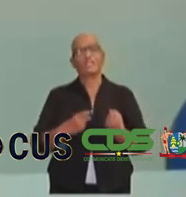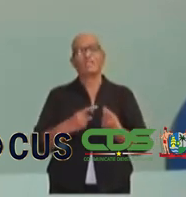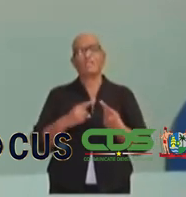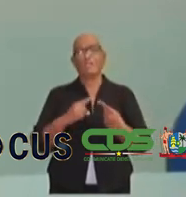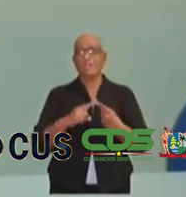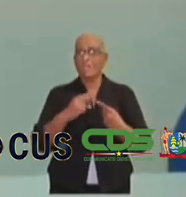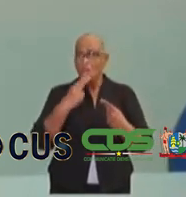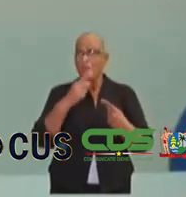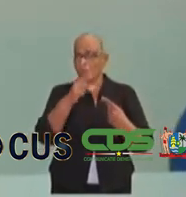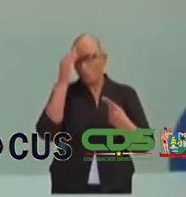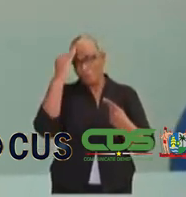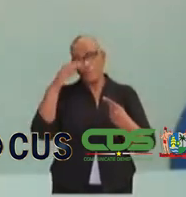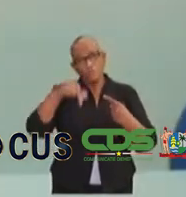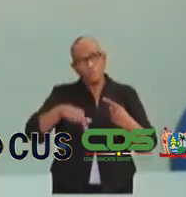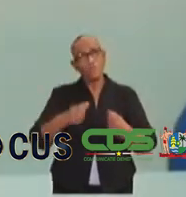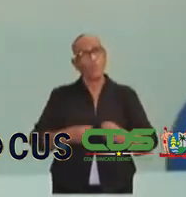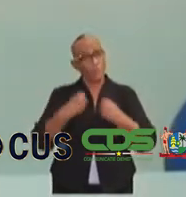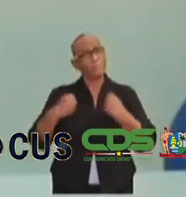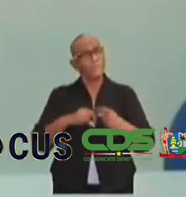U weet dat we bezig zijn met